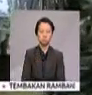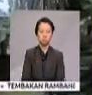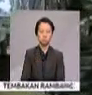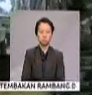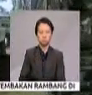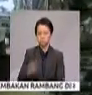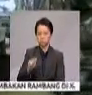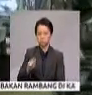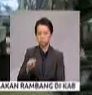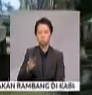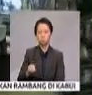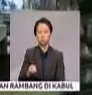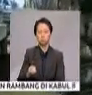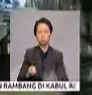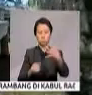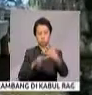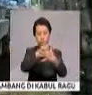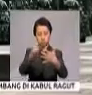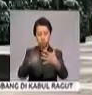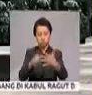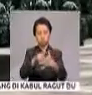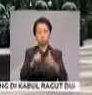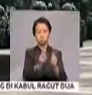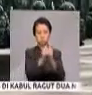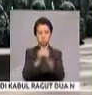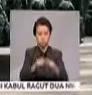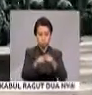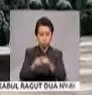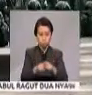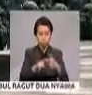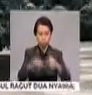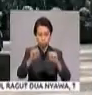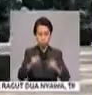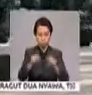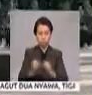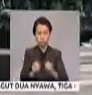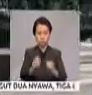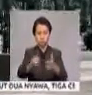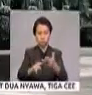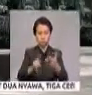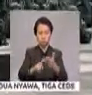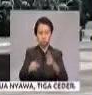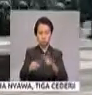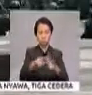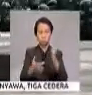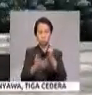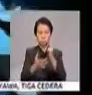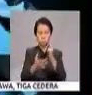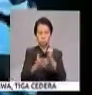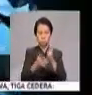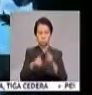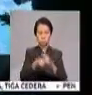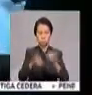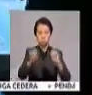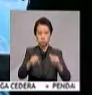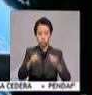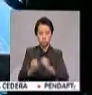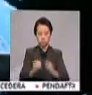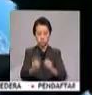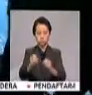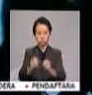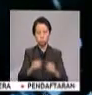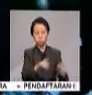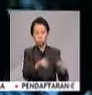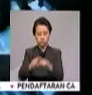terkagum dengan industri pertahanan negara-negara tersebut dan sampai mereka boleh bukan sahaja boleh buat research dan